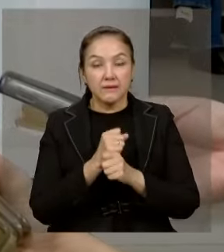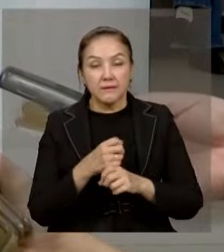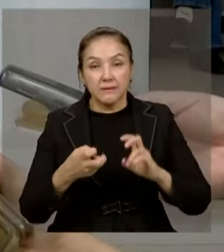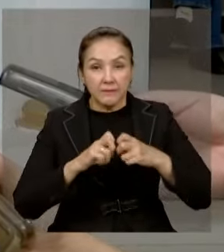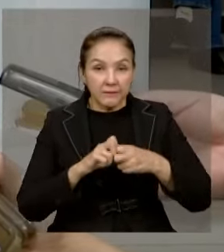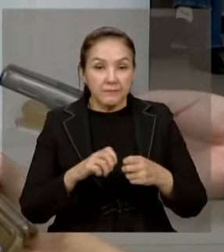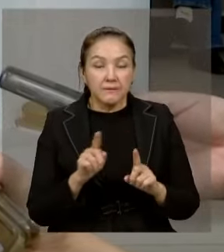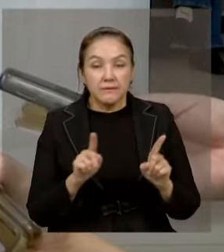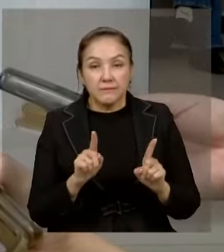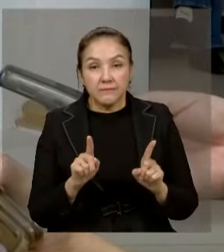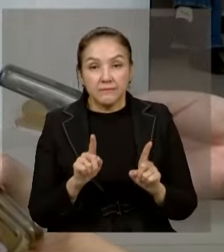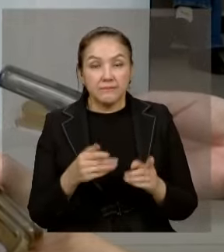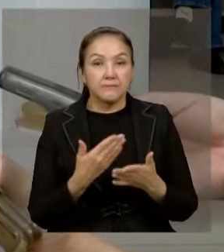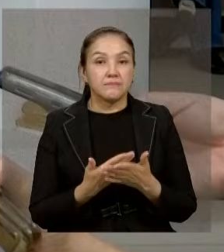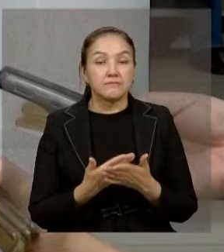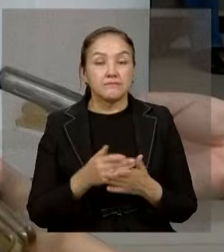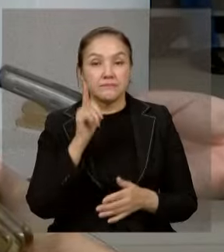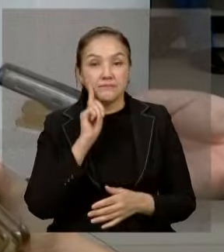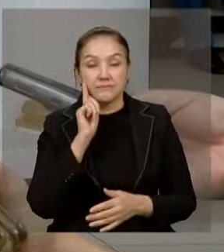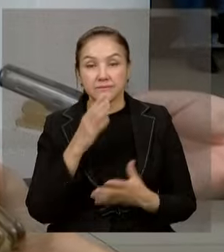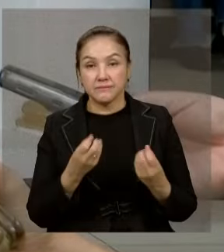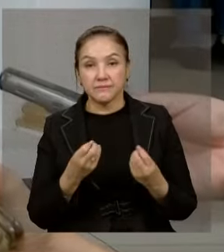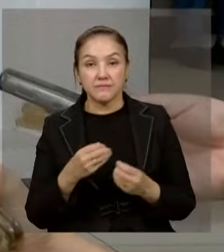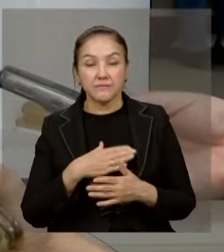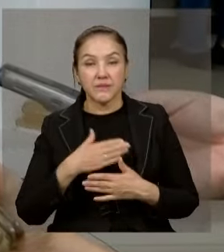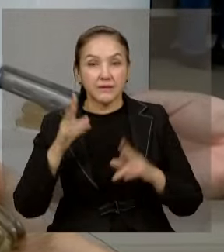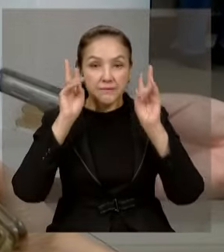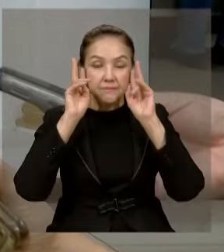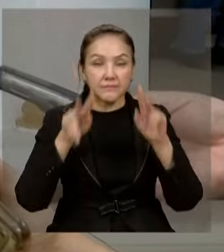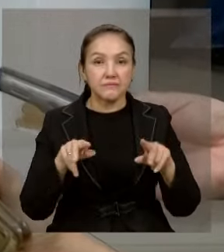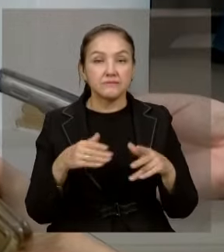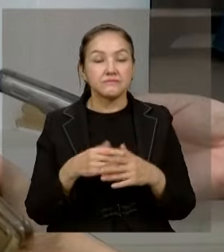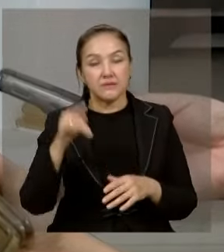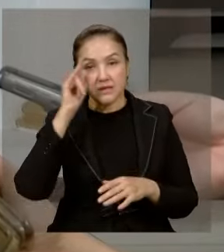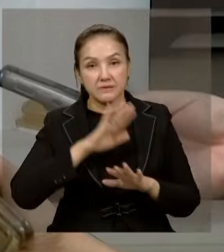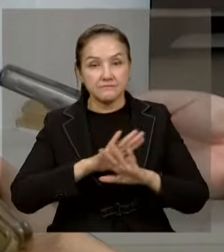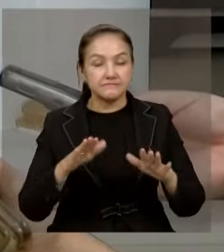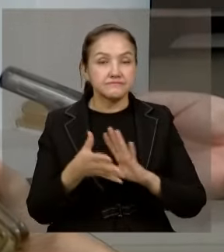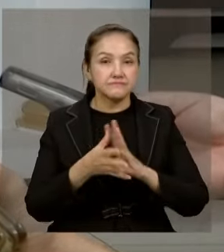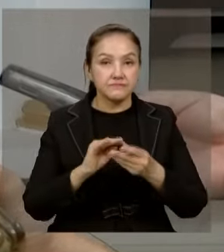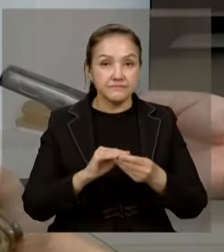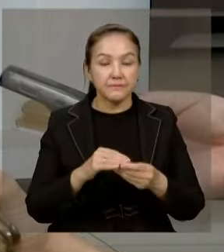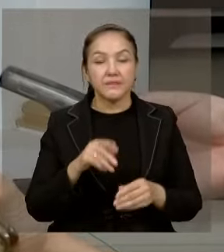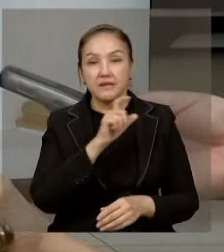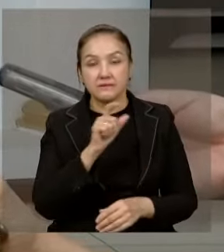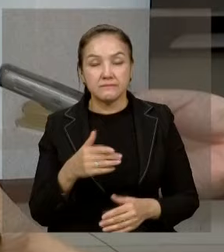заключается в том что пока ещ мы не умеем это не Казахстан вообще